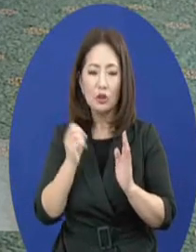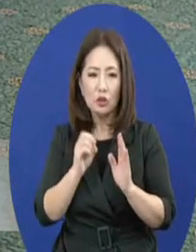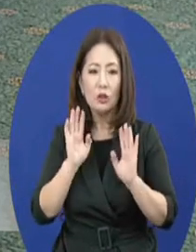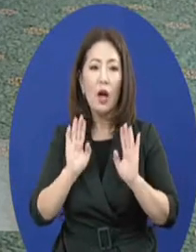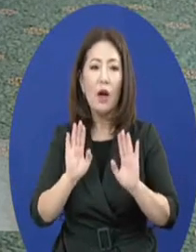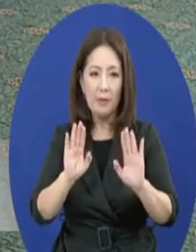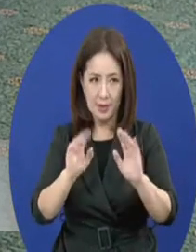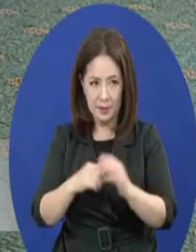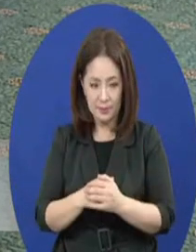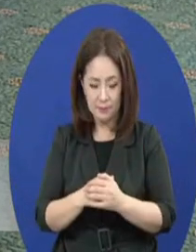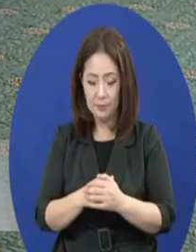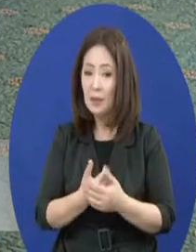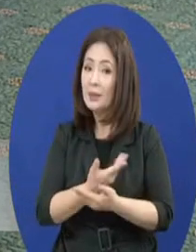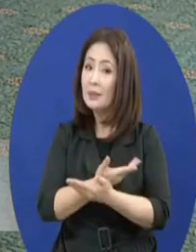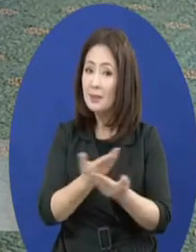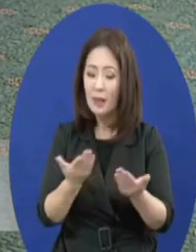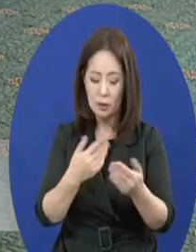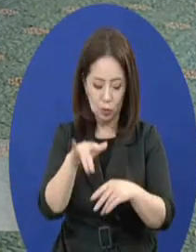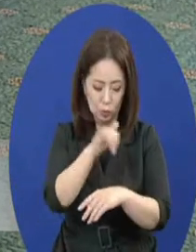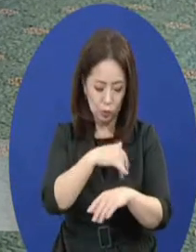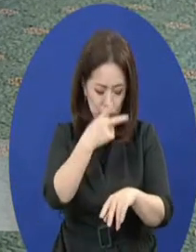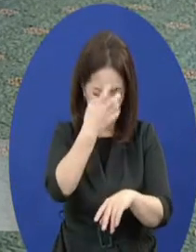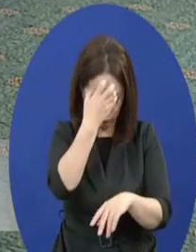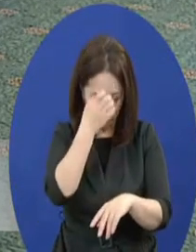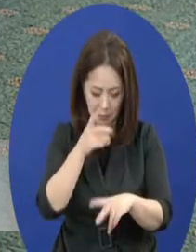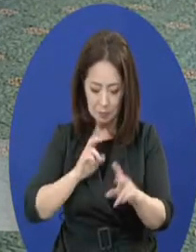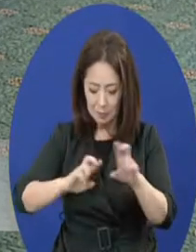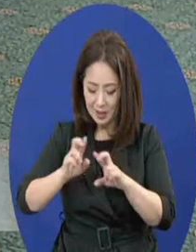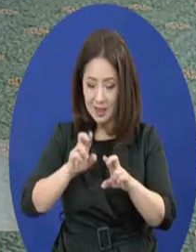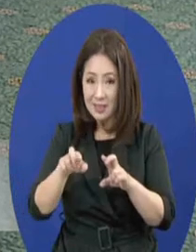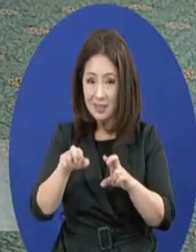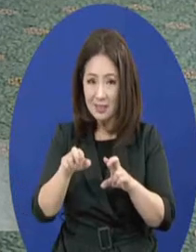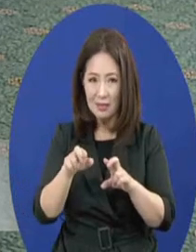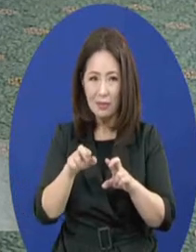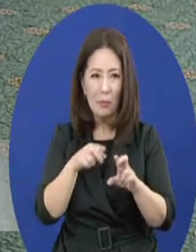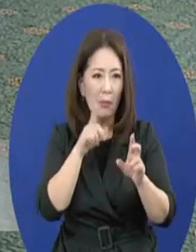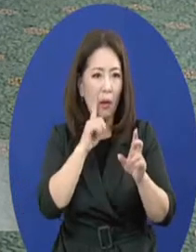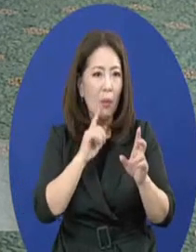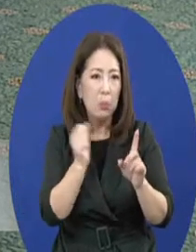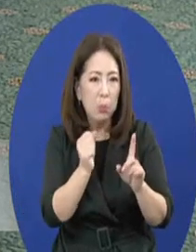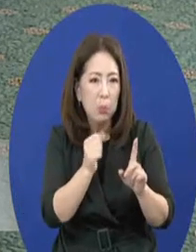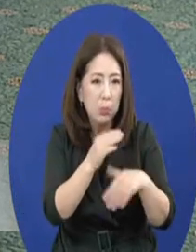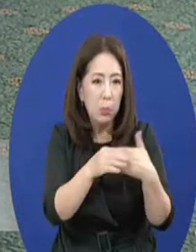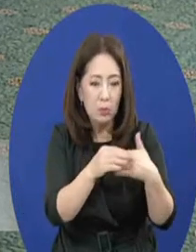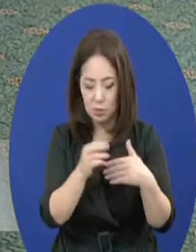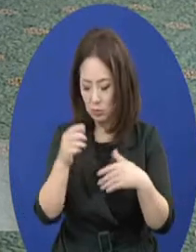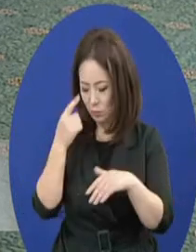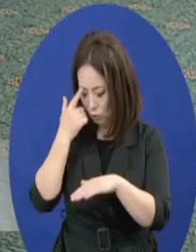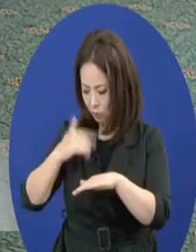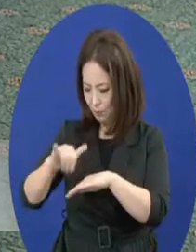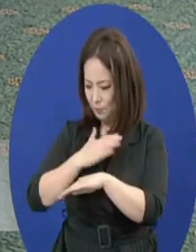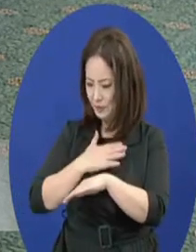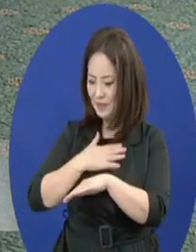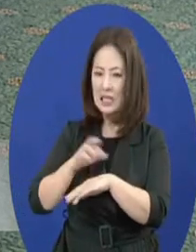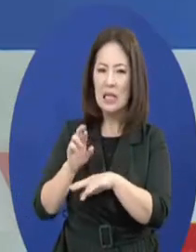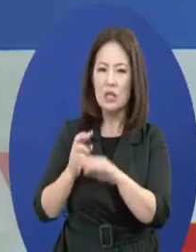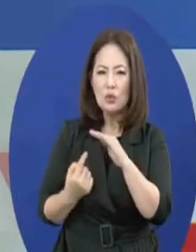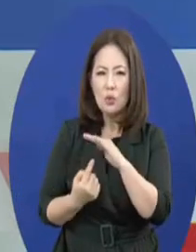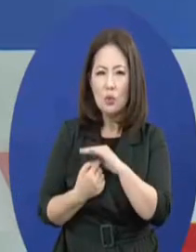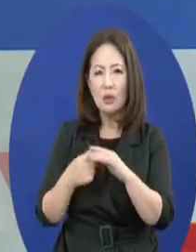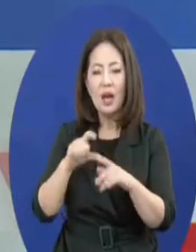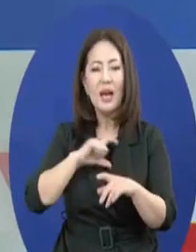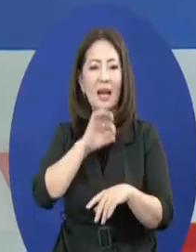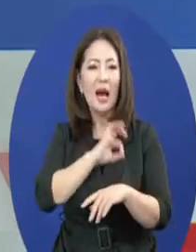ёстой. Та бүхэн улс төр бизнесийн явц суу ашиг сонголт үйлчлэн улс орныхаа язгуур эрх ашигаас хизээч урагж